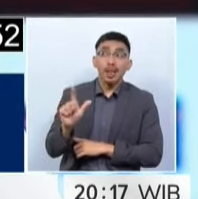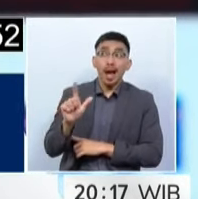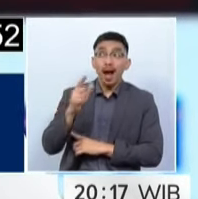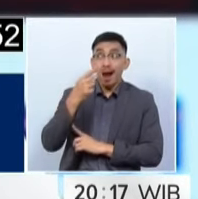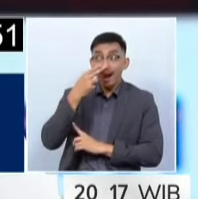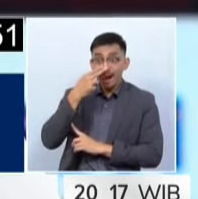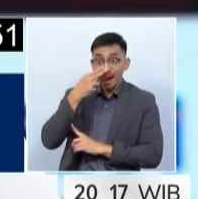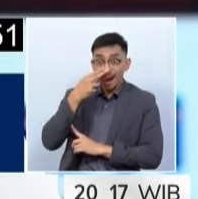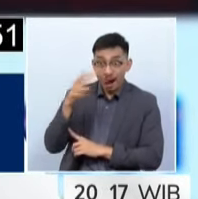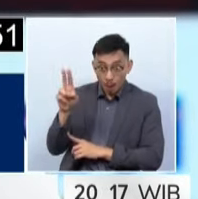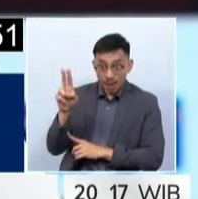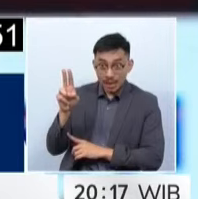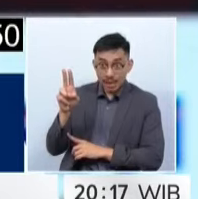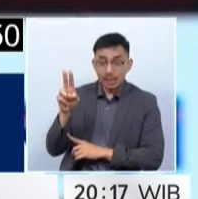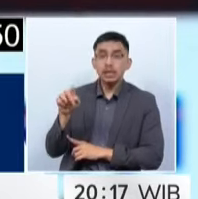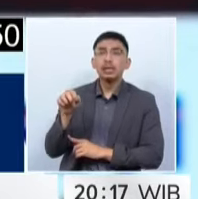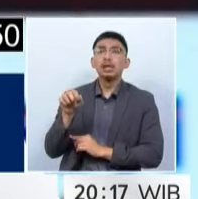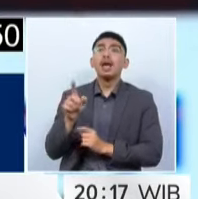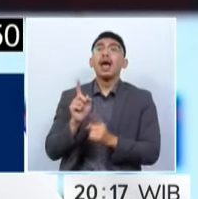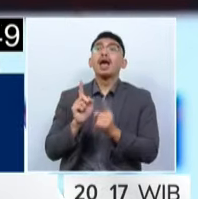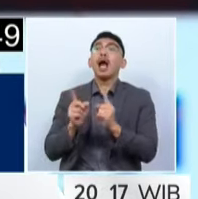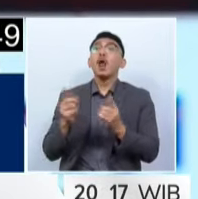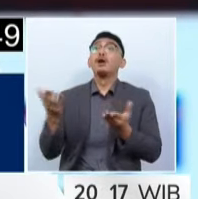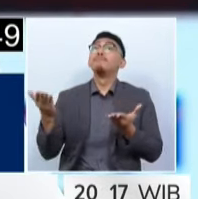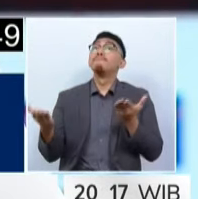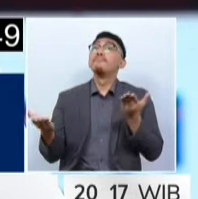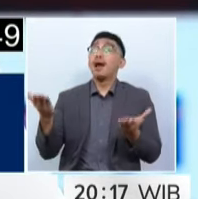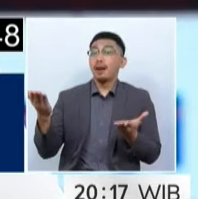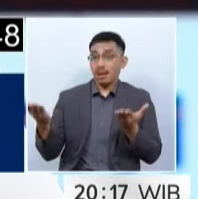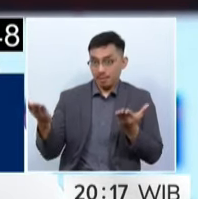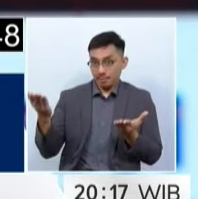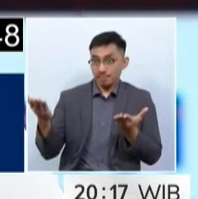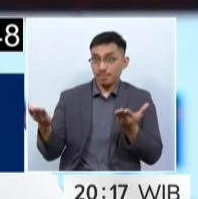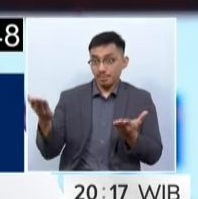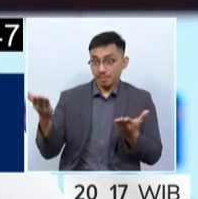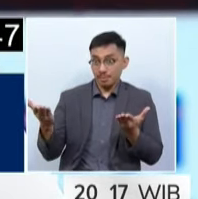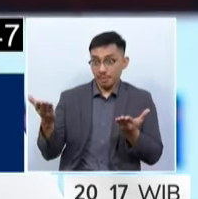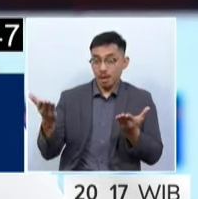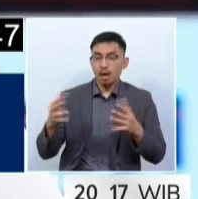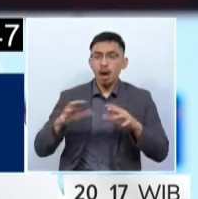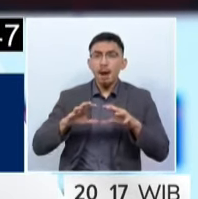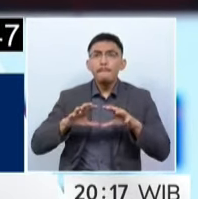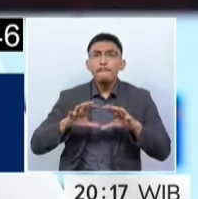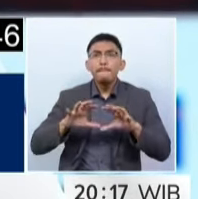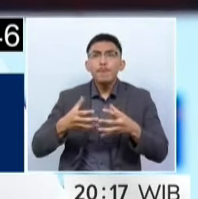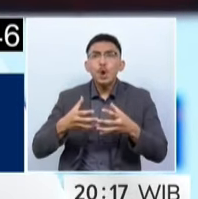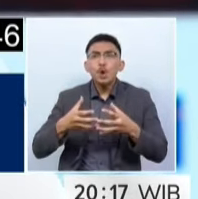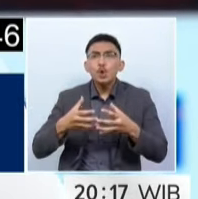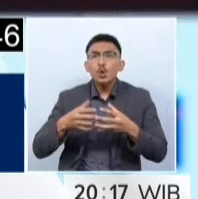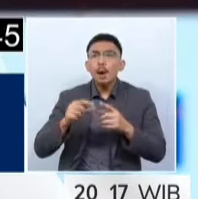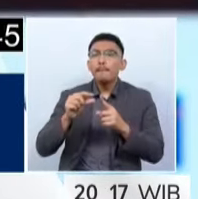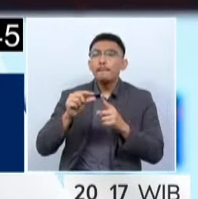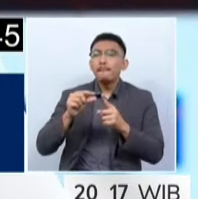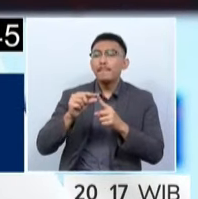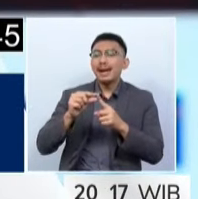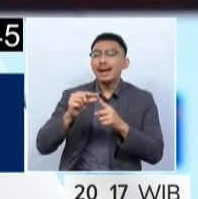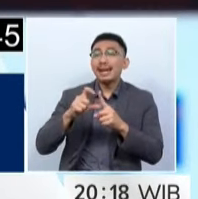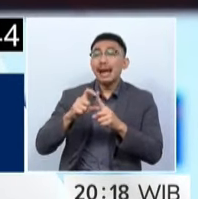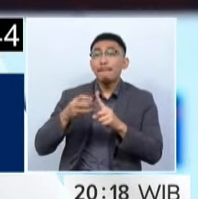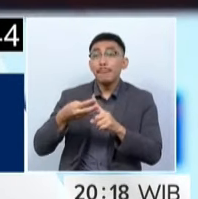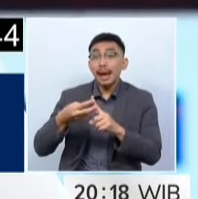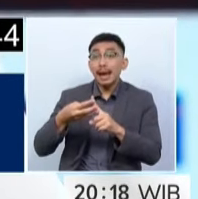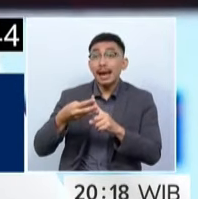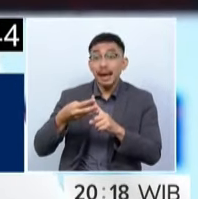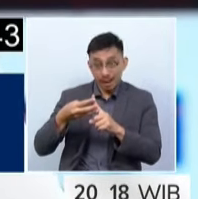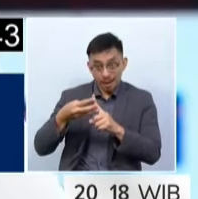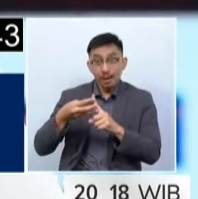sebagai rasio perbandingan terhadap ee produk domestik bruto kita salah satu terendah